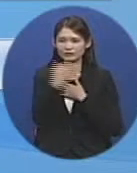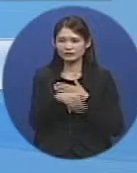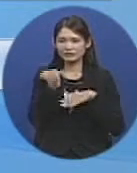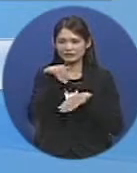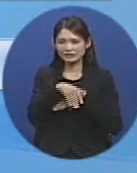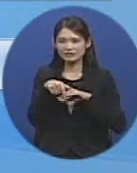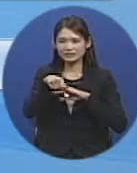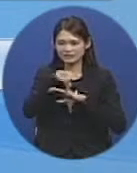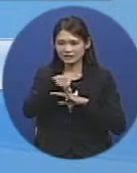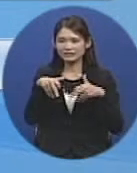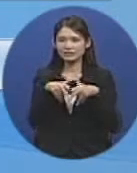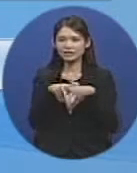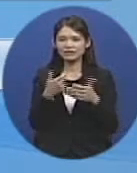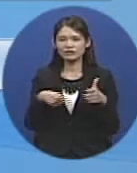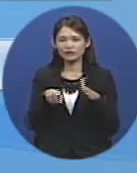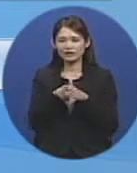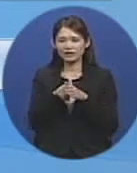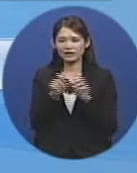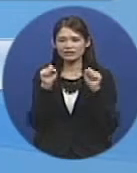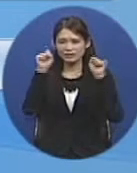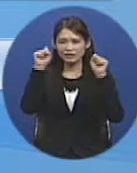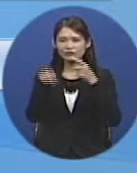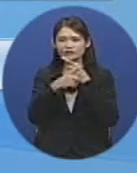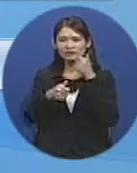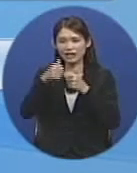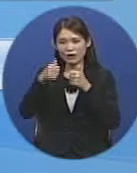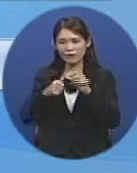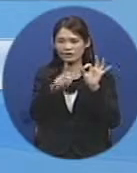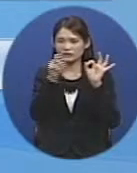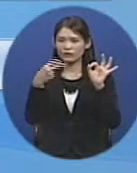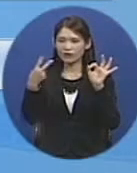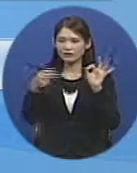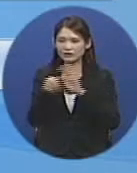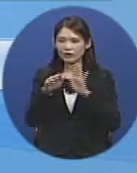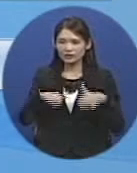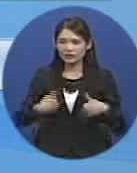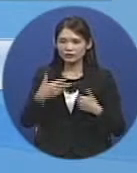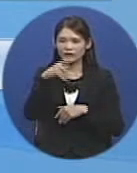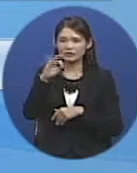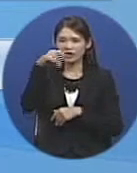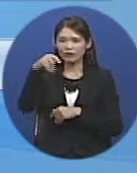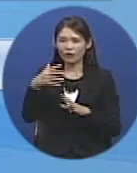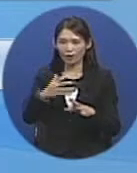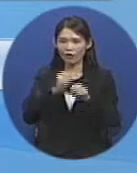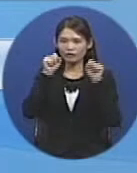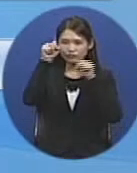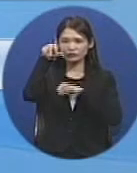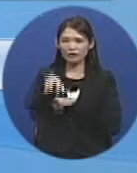한국지체장애인협회가 2014 전국지체장애인 체육대회를 오는 10월 2일 경상남도 창원 종합운동장에서